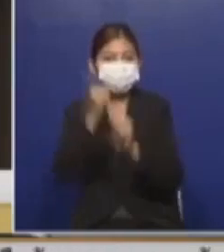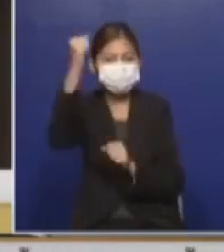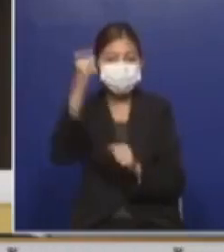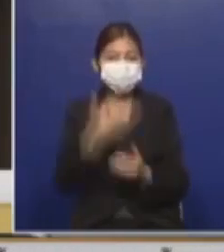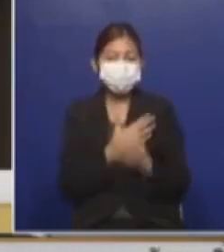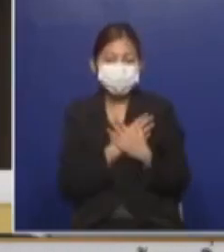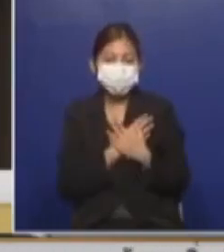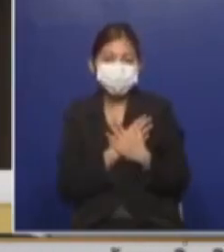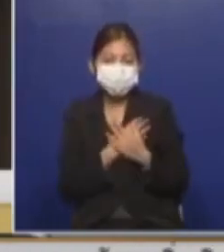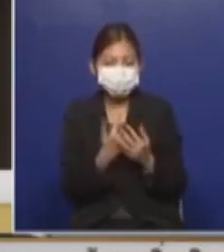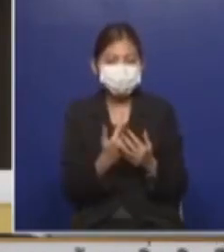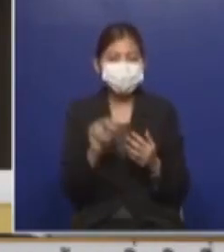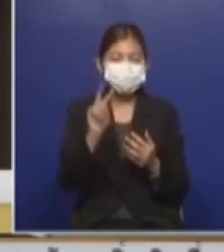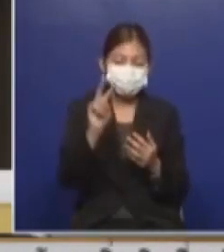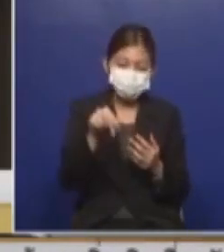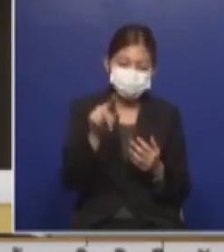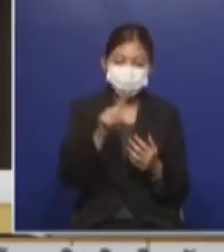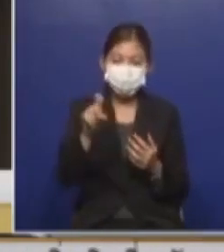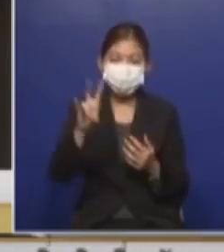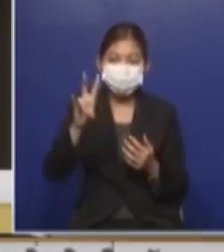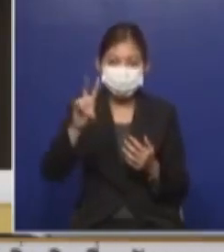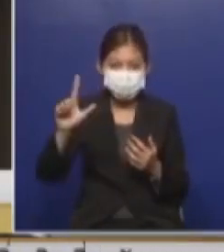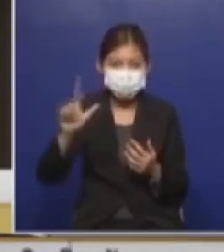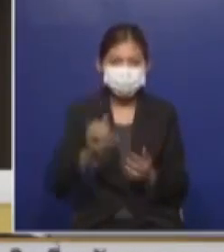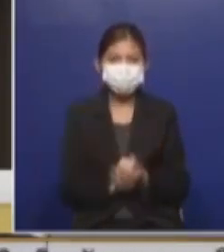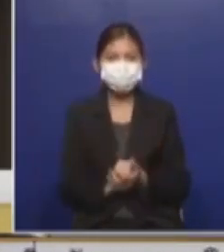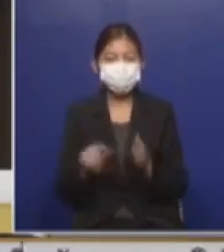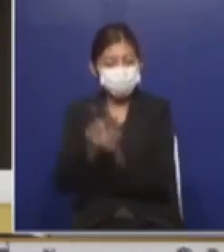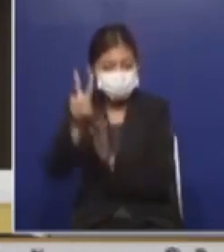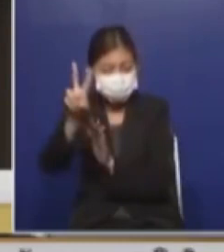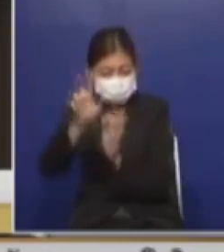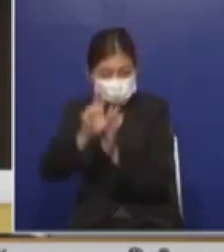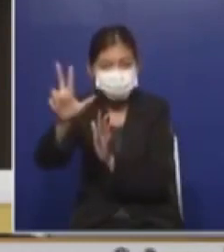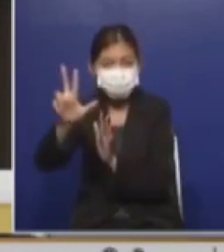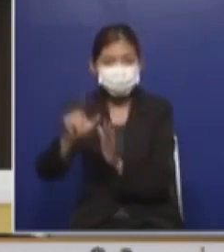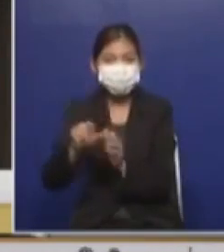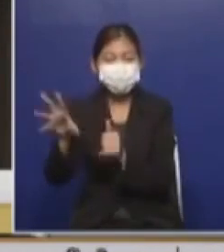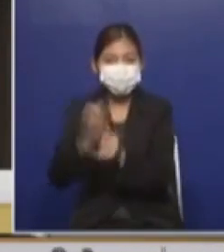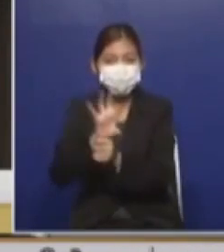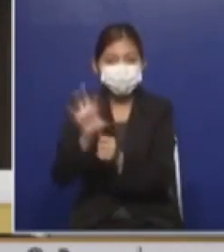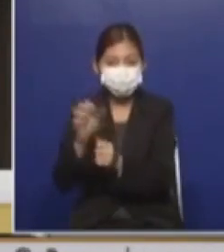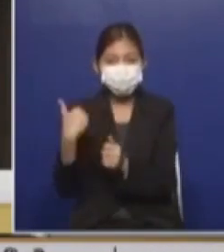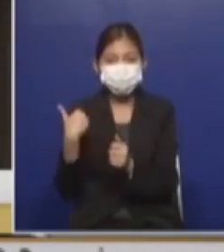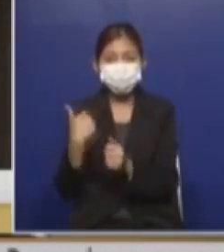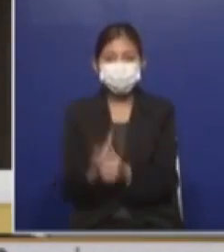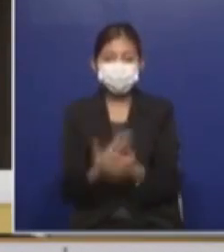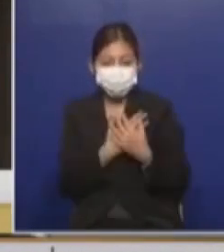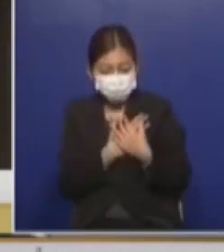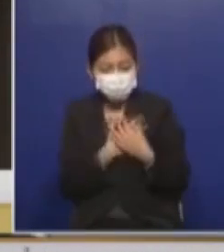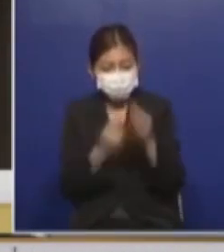น 37,100 ล้านพอการระบาดระลอกที่3เกิดขึ้นเราชนะกับเรารักกันถูกเพิ่มงบอี